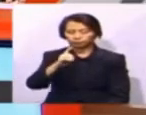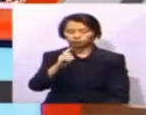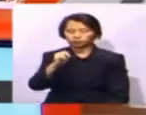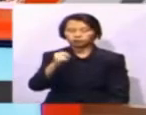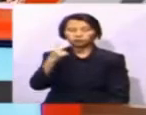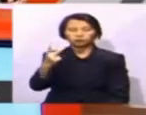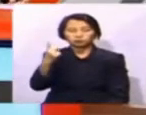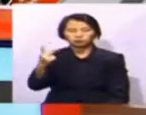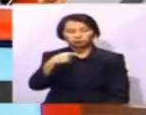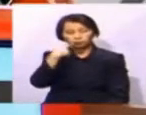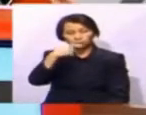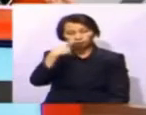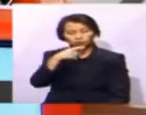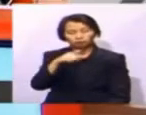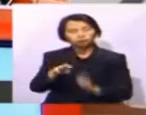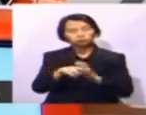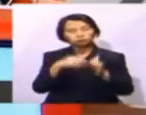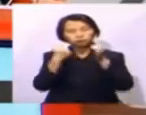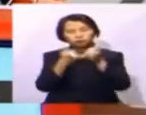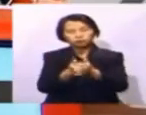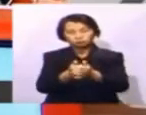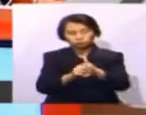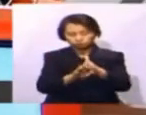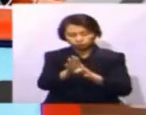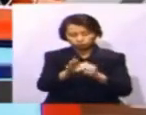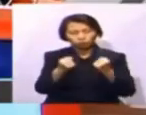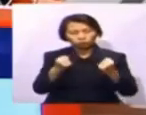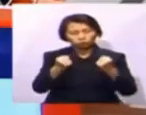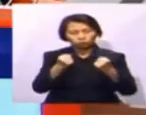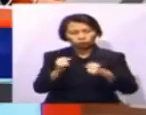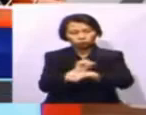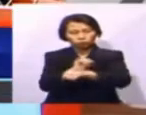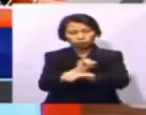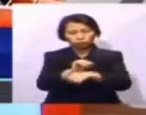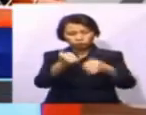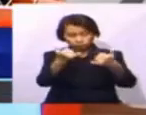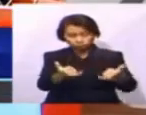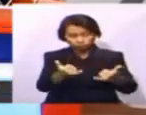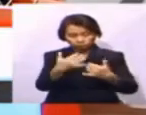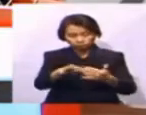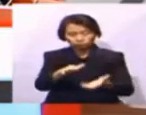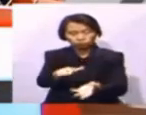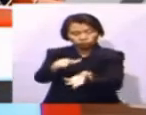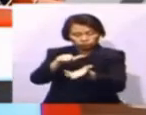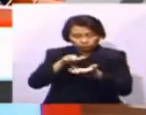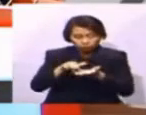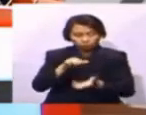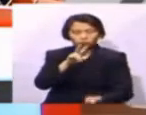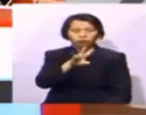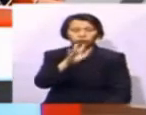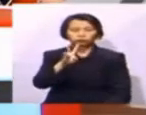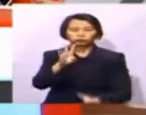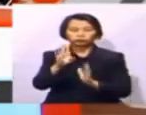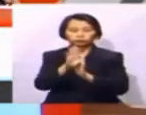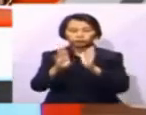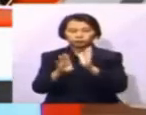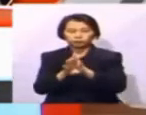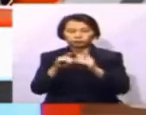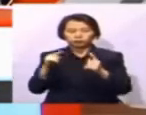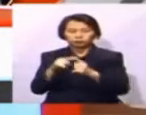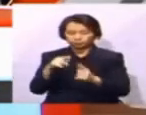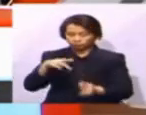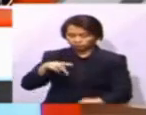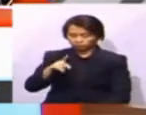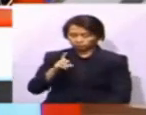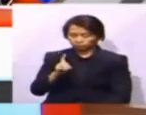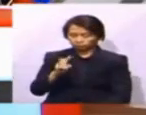Hamzah Zainuddin berkata ia berdasarkan pertumbuhan kukuh industri tersebut yang telah menyumbang 27 bilion ringgit kepada